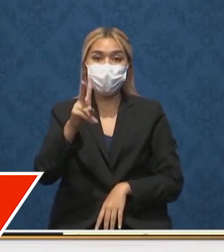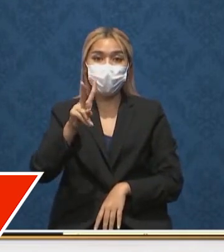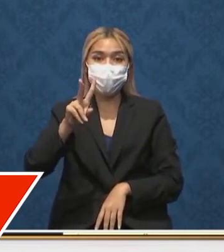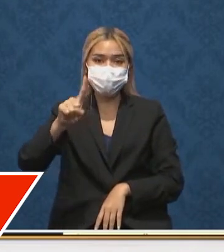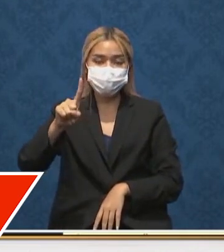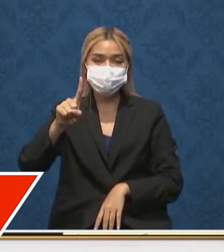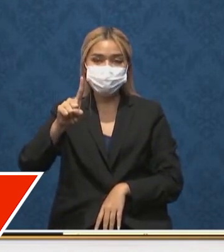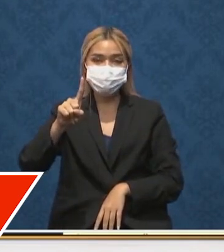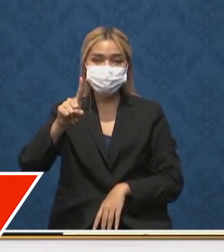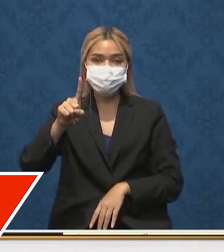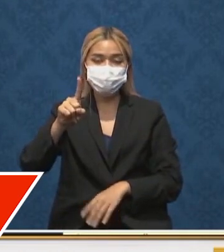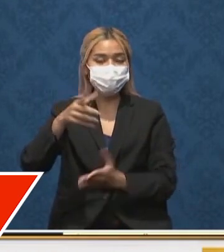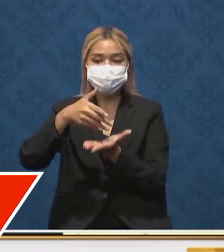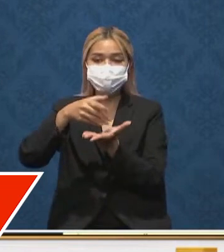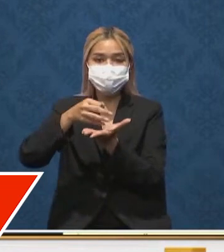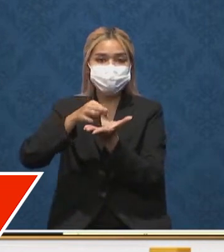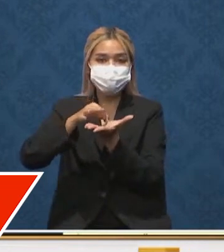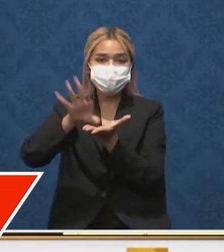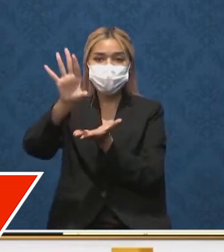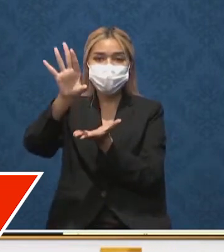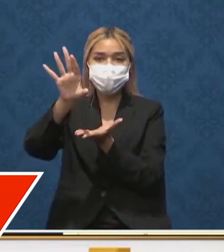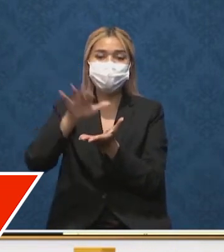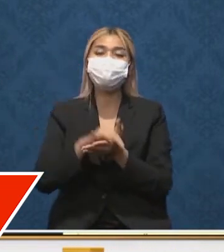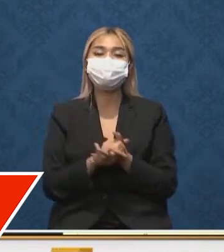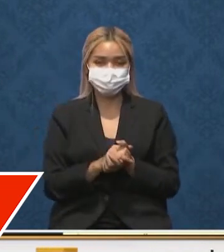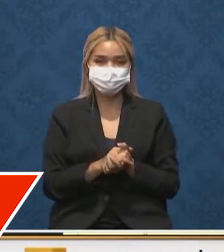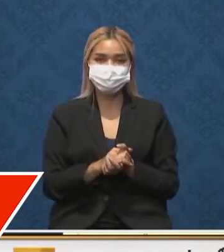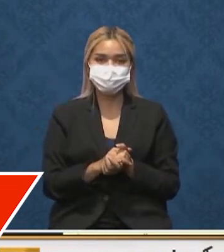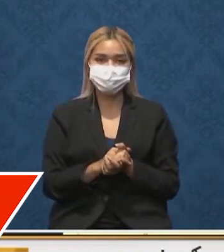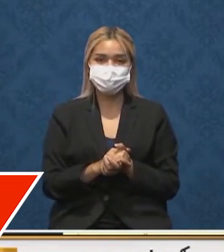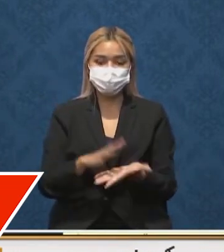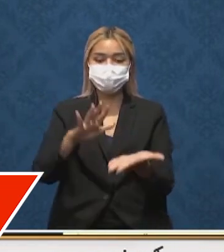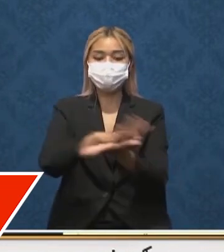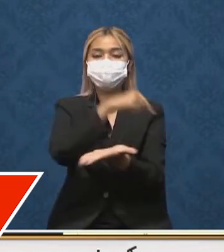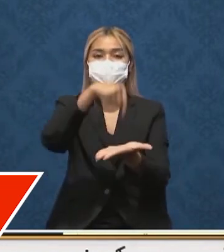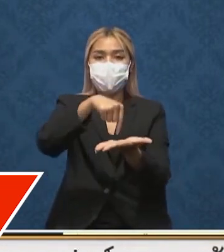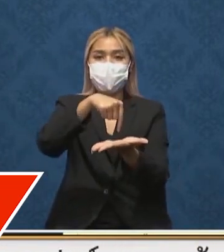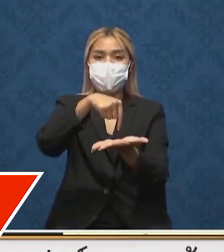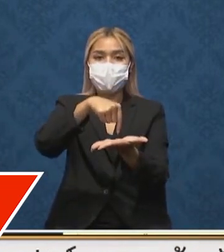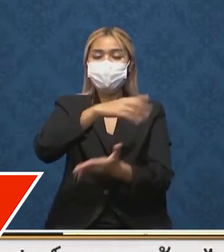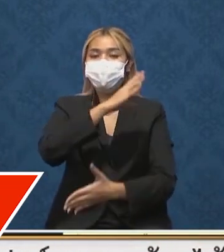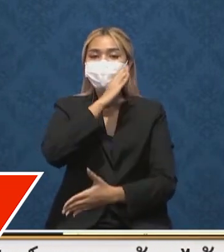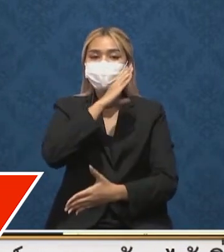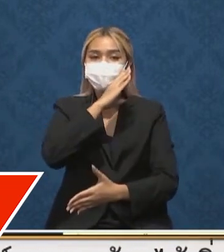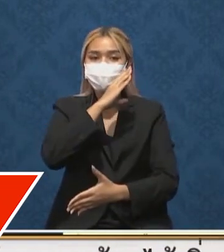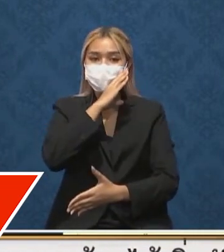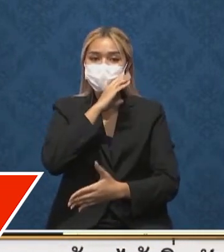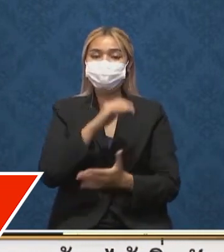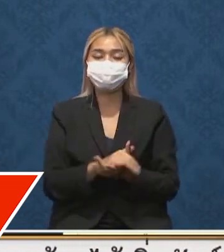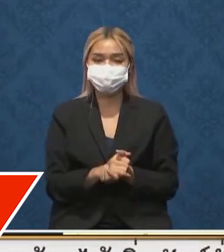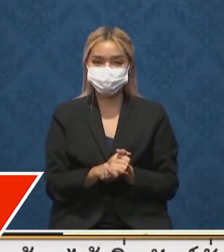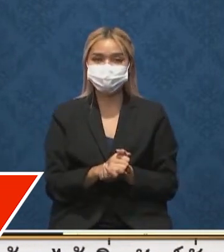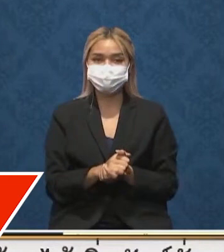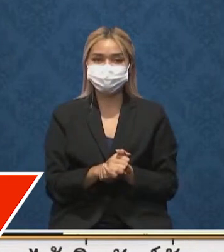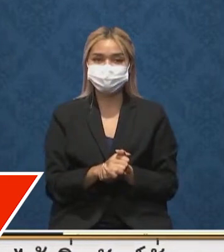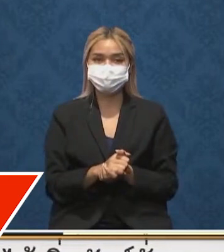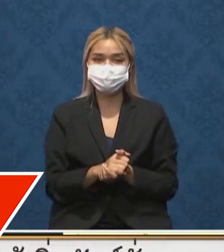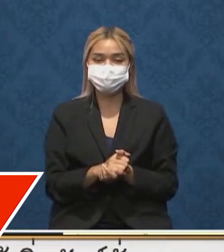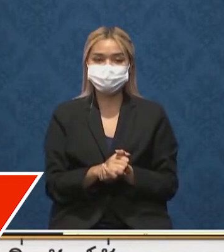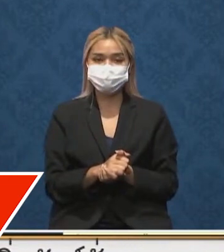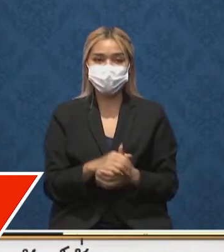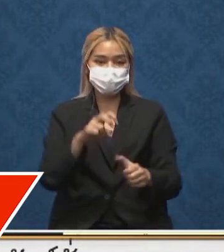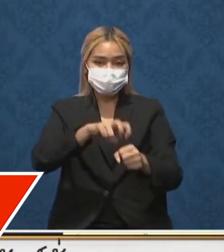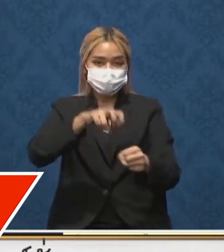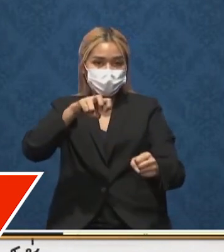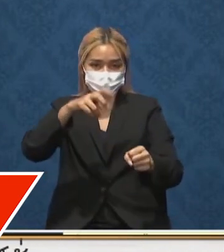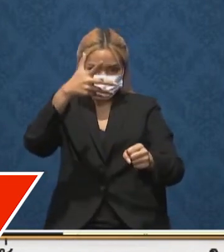จากไหนมันถูกพิพากษาให้เพิกถอนไปแล้ว